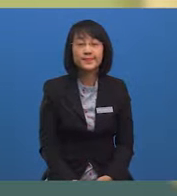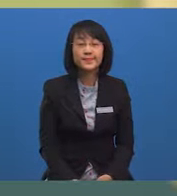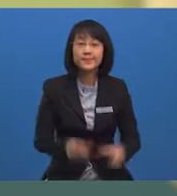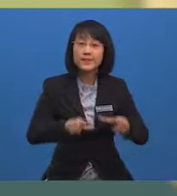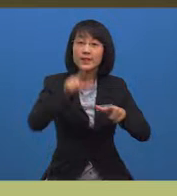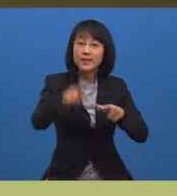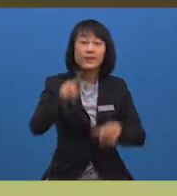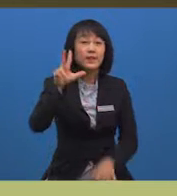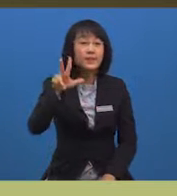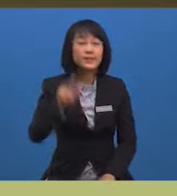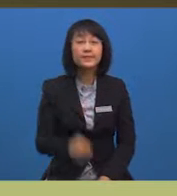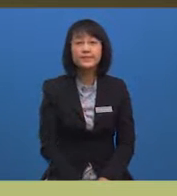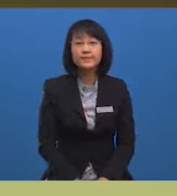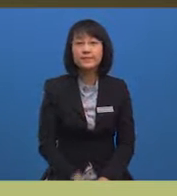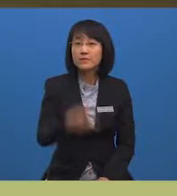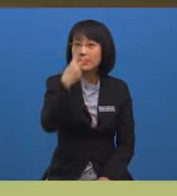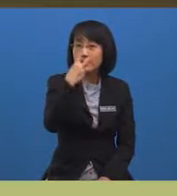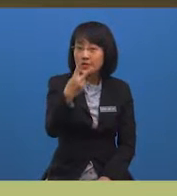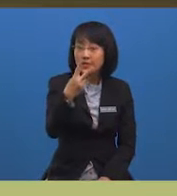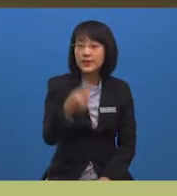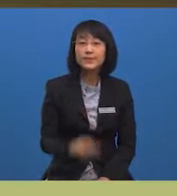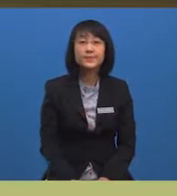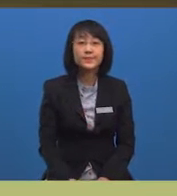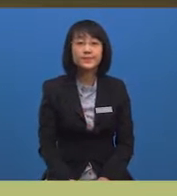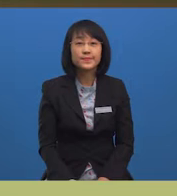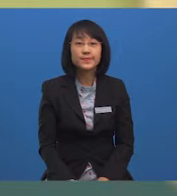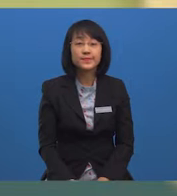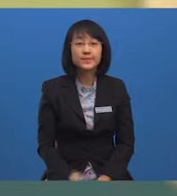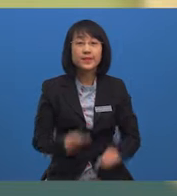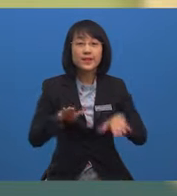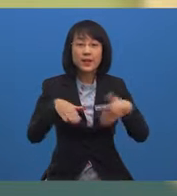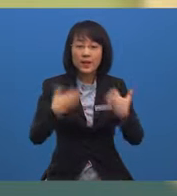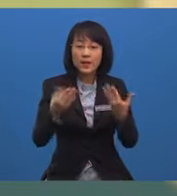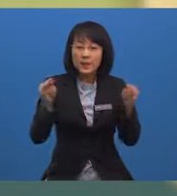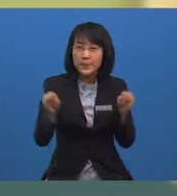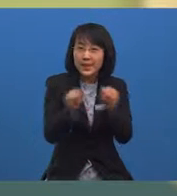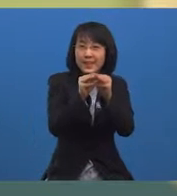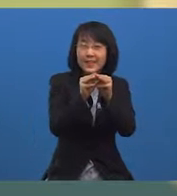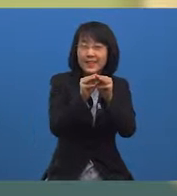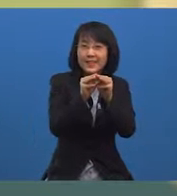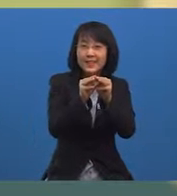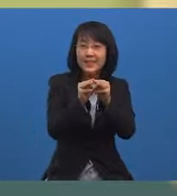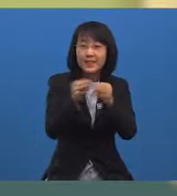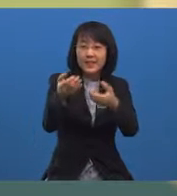Langkah ketiga, perhatikan tindakan magnet terhadap objek.